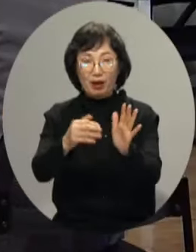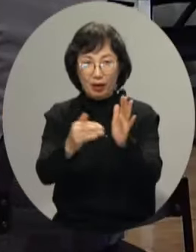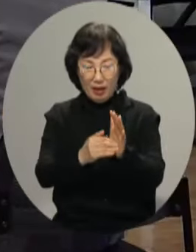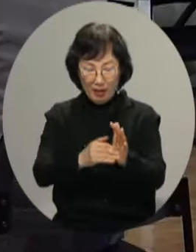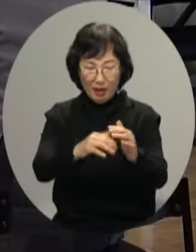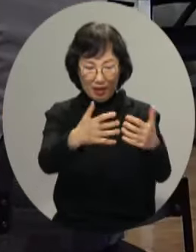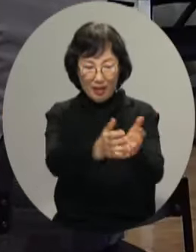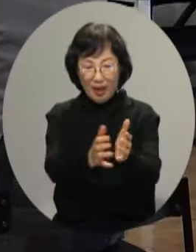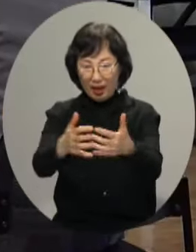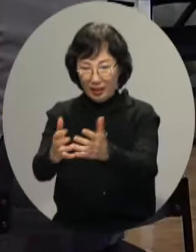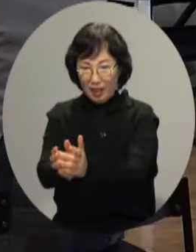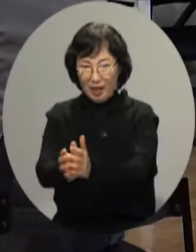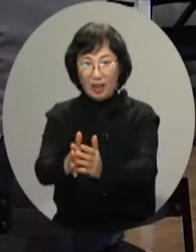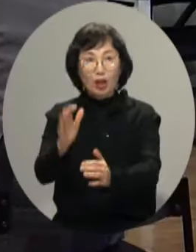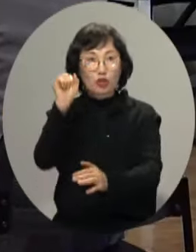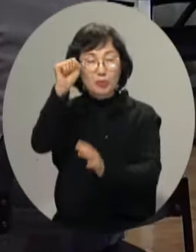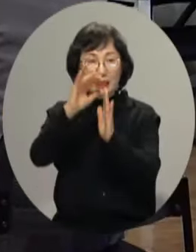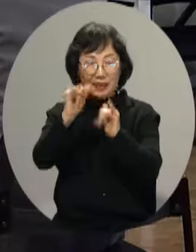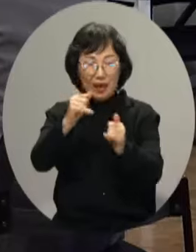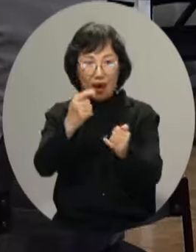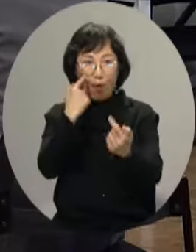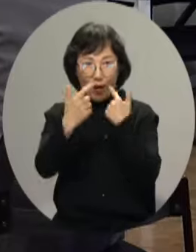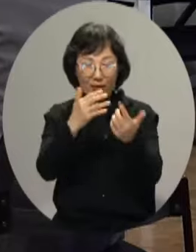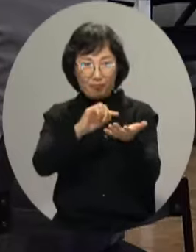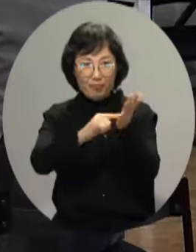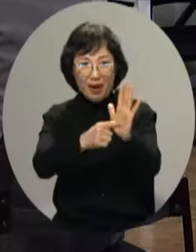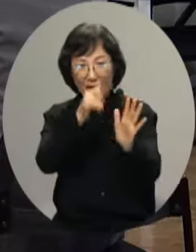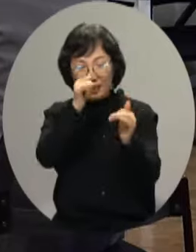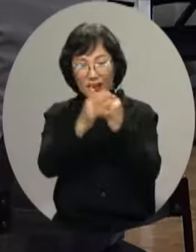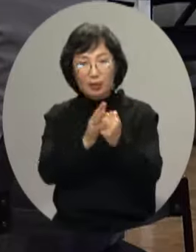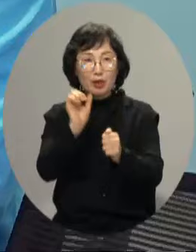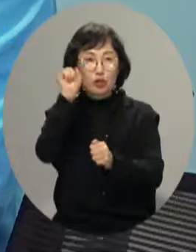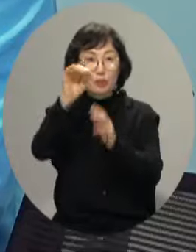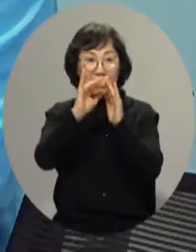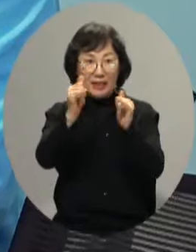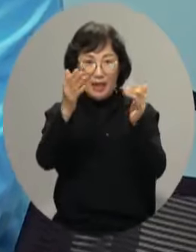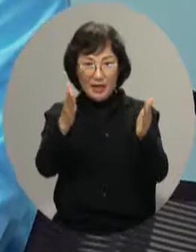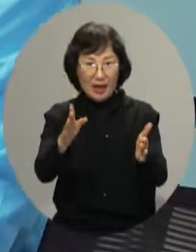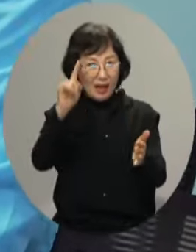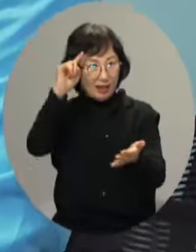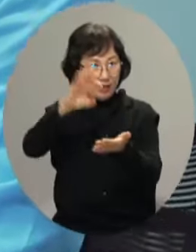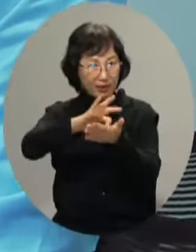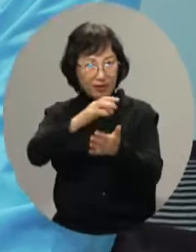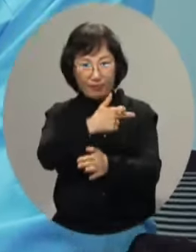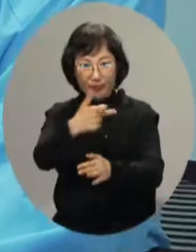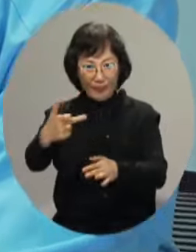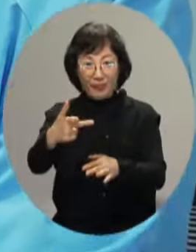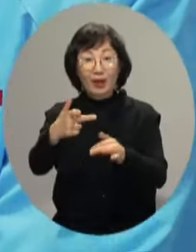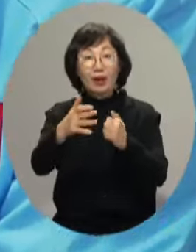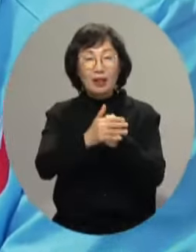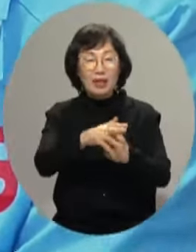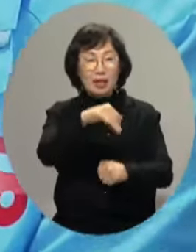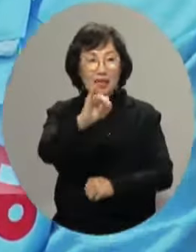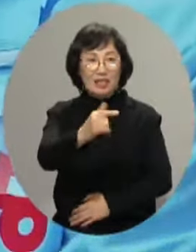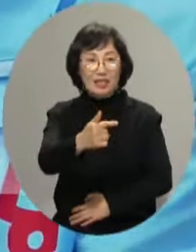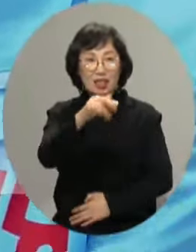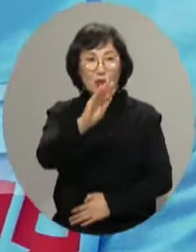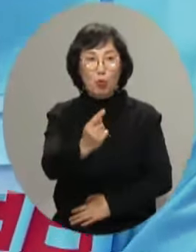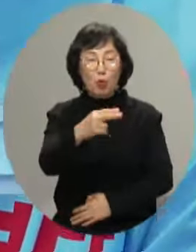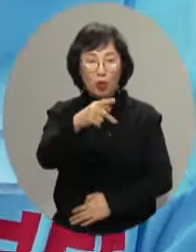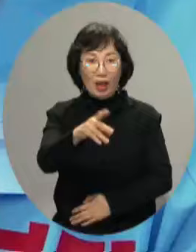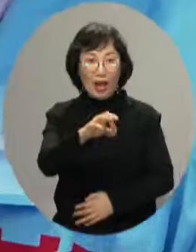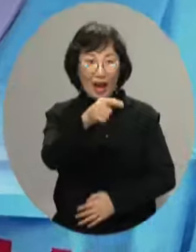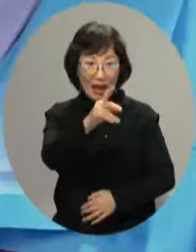본선 후보들이 가려지면서 후보 간 신경전도 치열해지고 있습니다. 지역구 현역인 진보당 강성희 예비